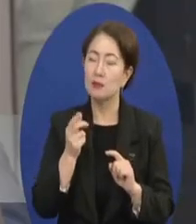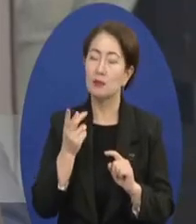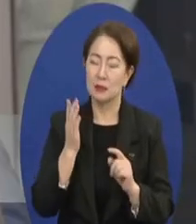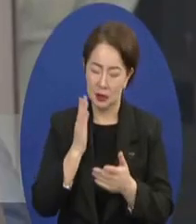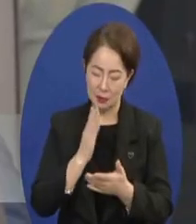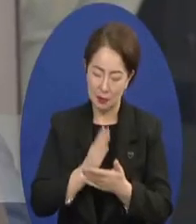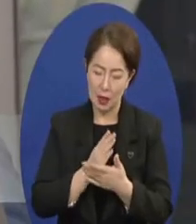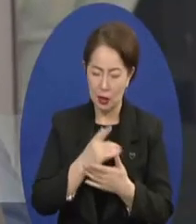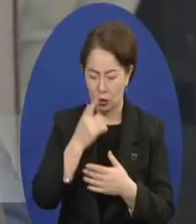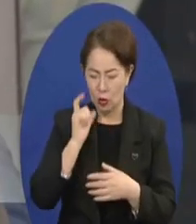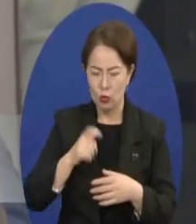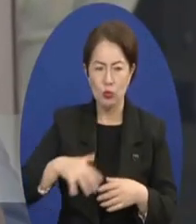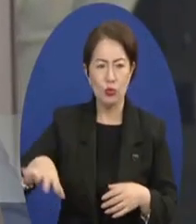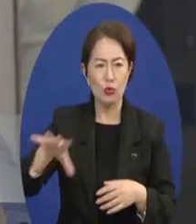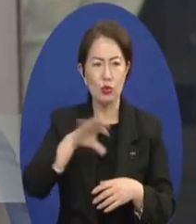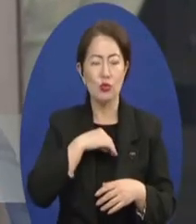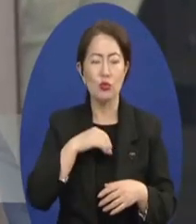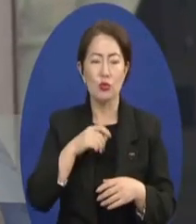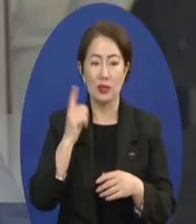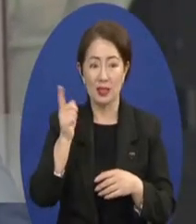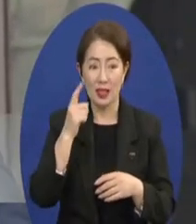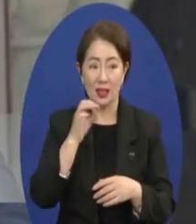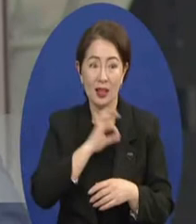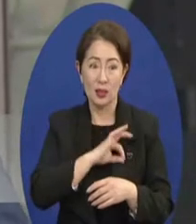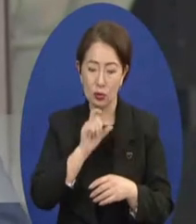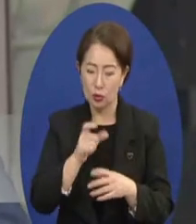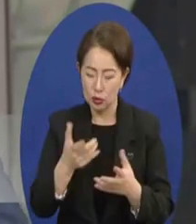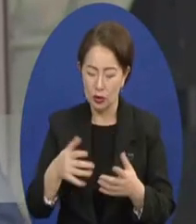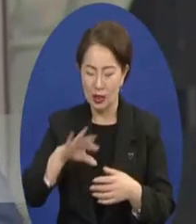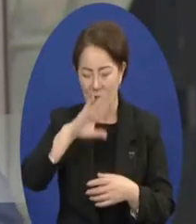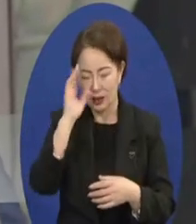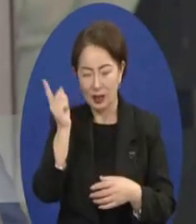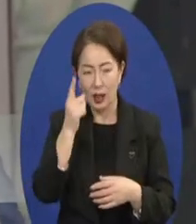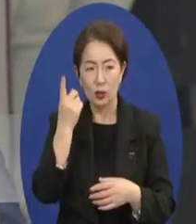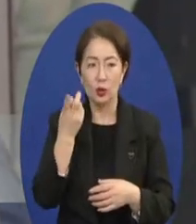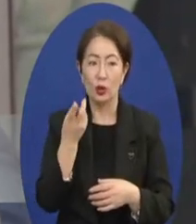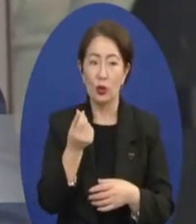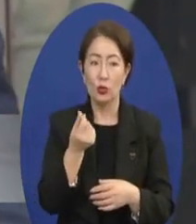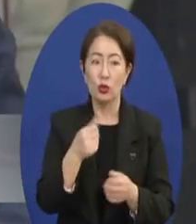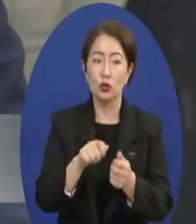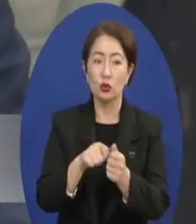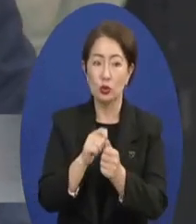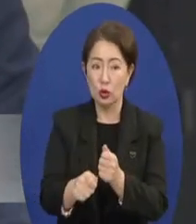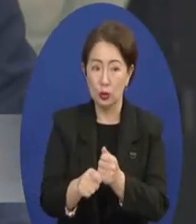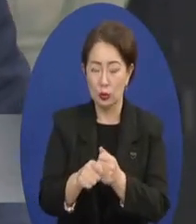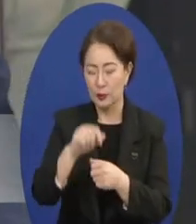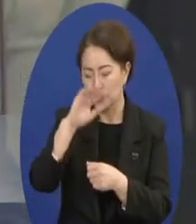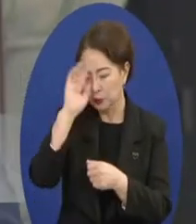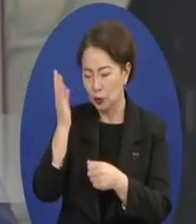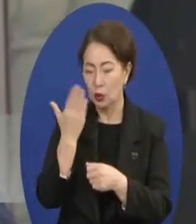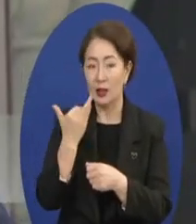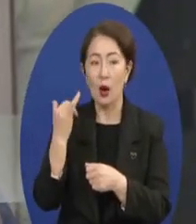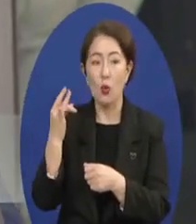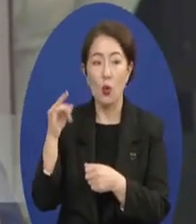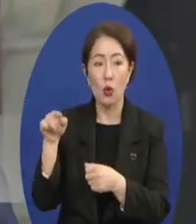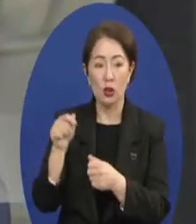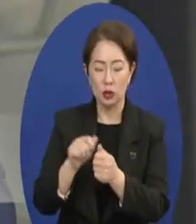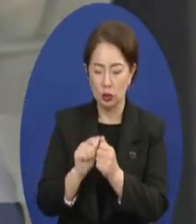Газар хэрэглэгчдийн нэрийн өмнөөс, цахилгаан дулааны эрчим хүчний төлбөр, дулааны уурын төлбөрт